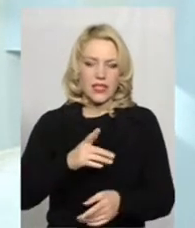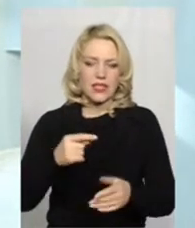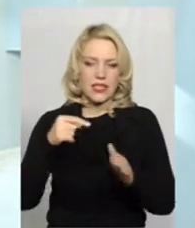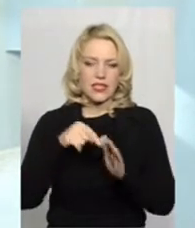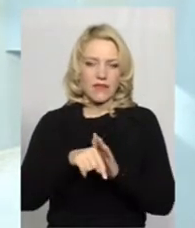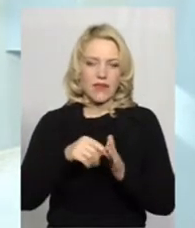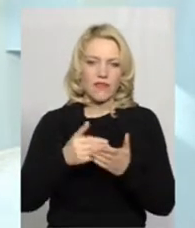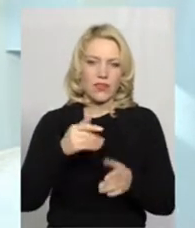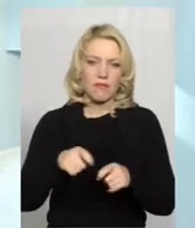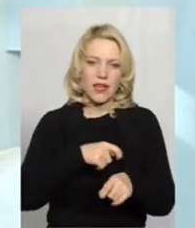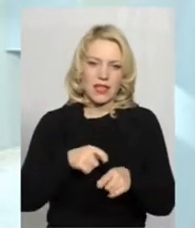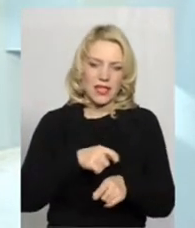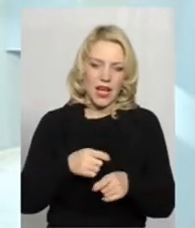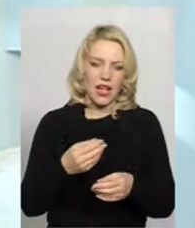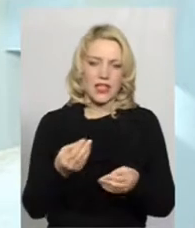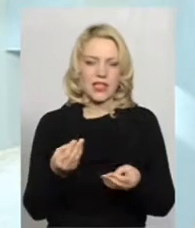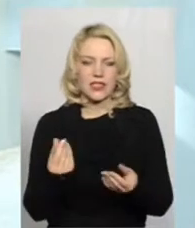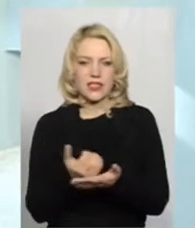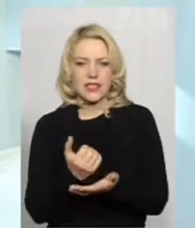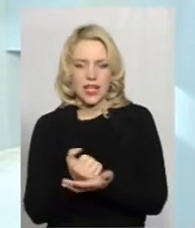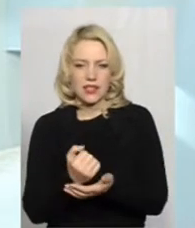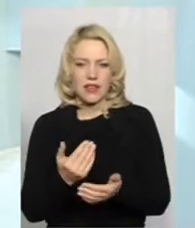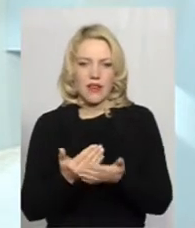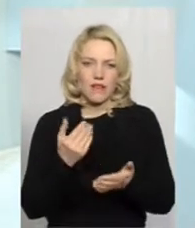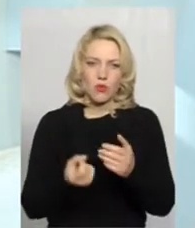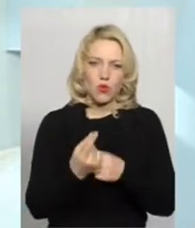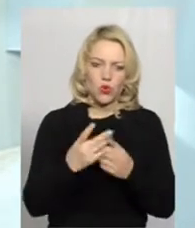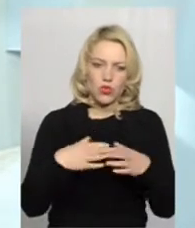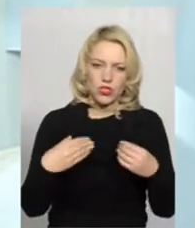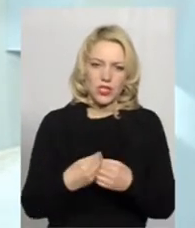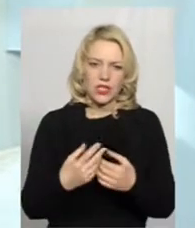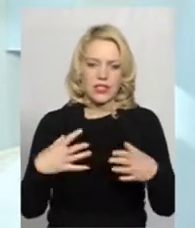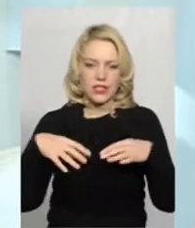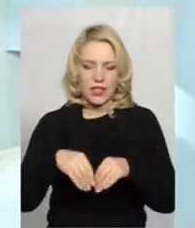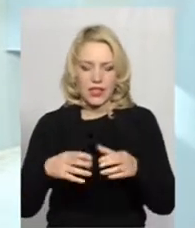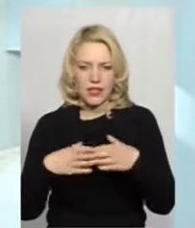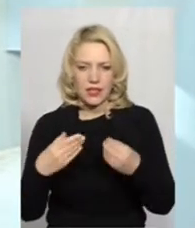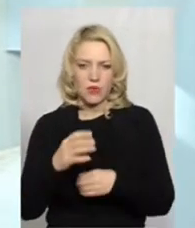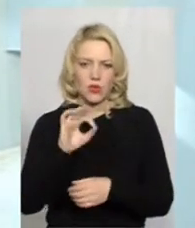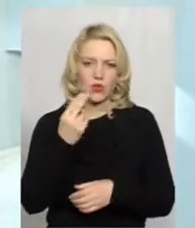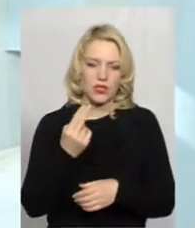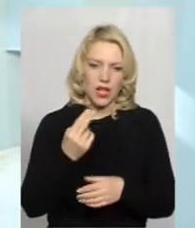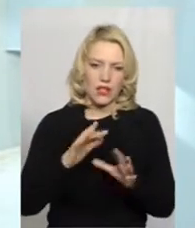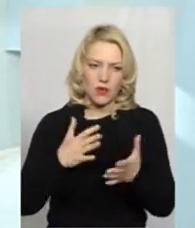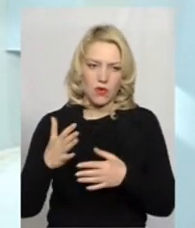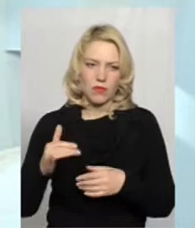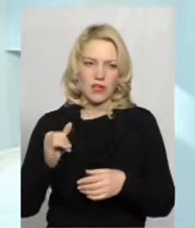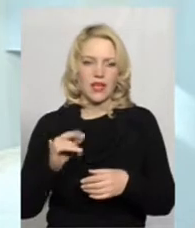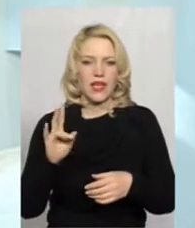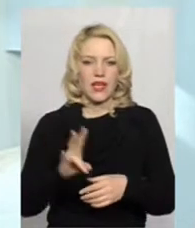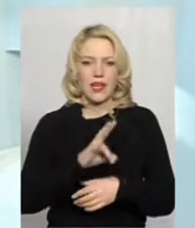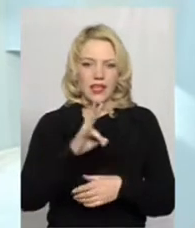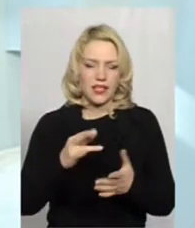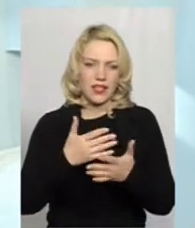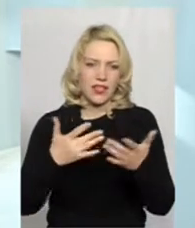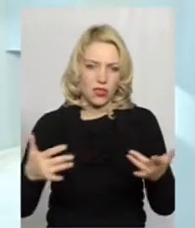статків, походження сім'ї, складу сім'ї, соціальних якихось певних моментів, релігійних тощо. Це